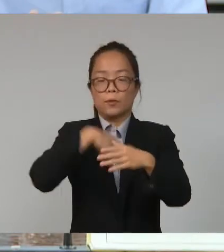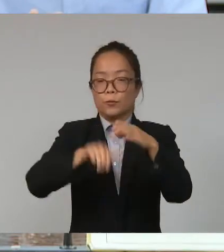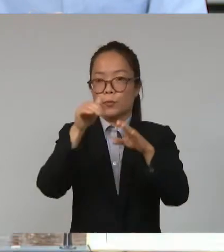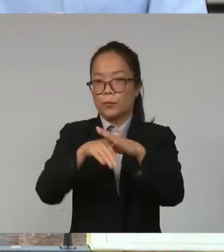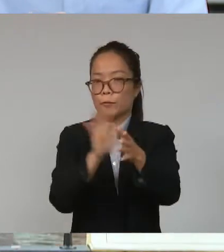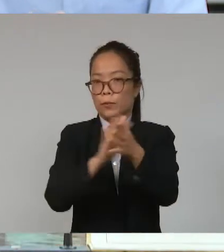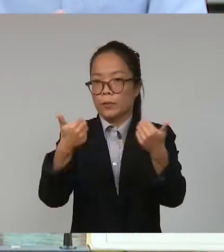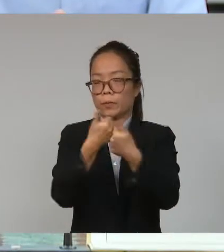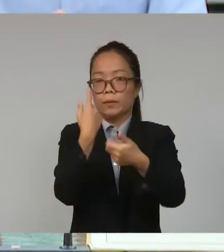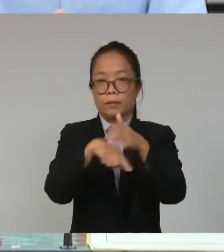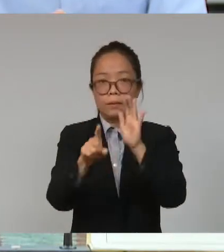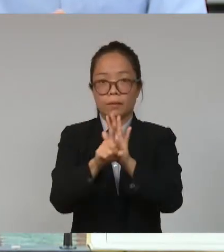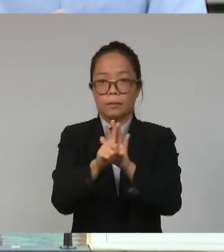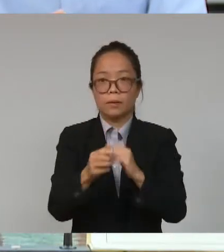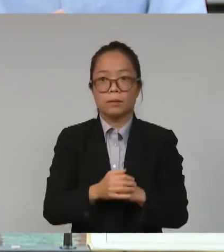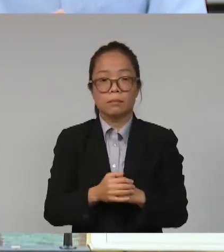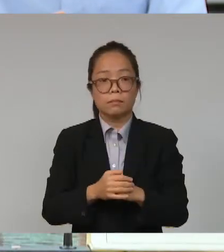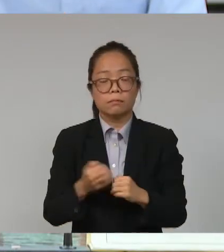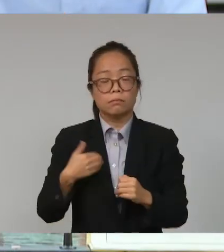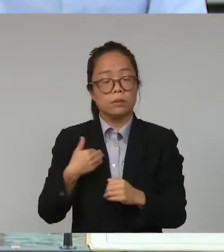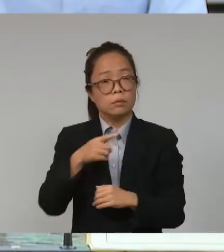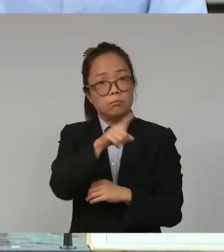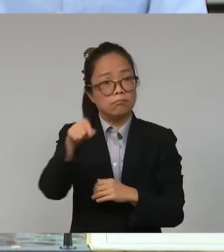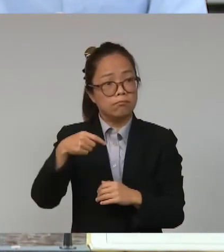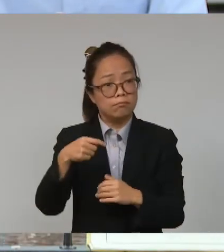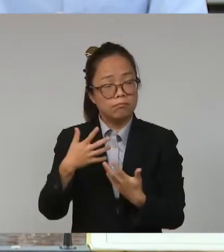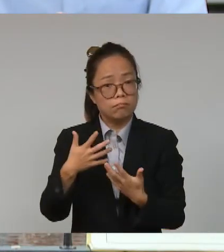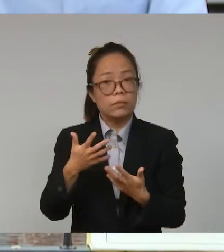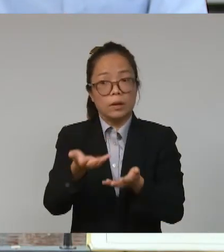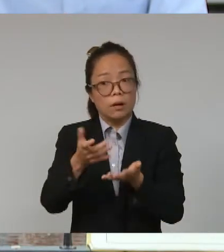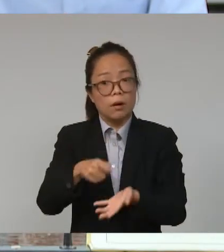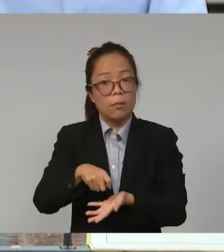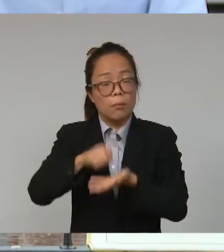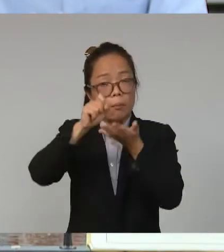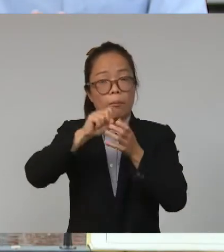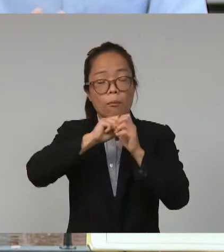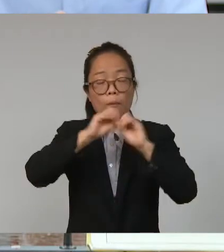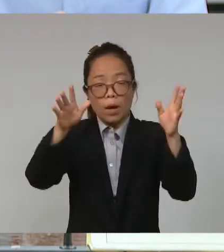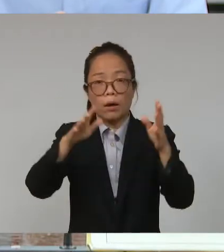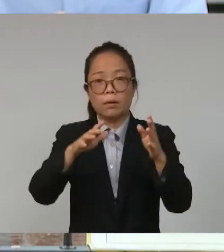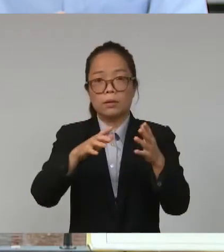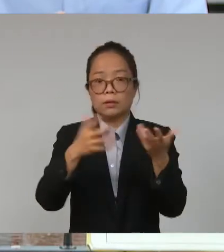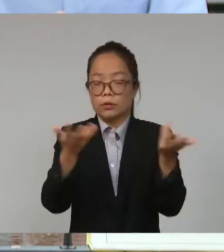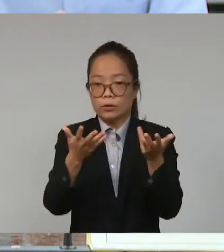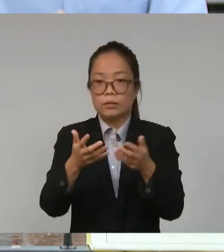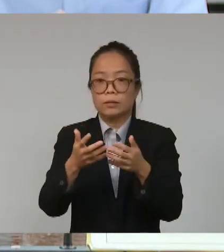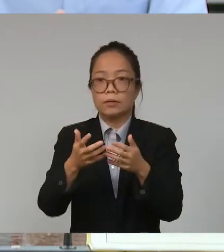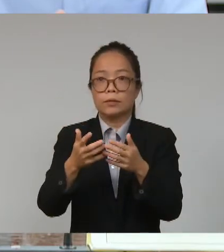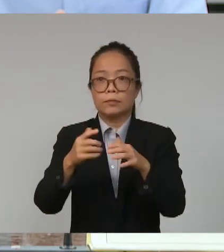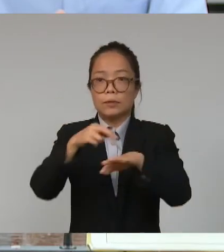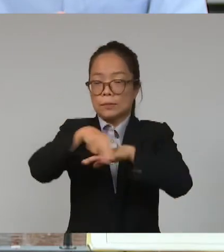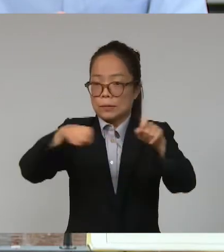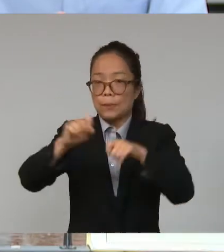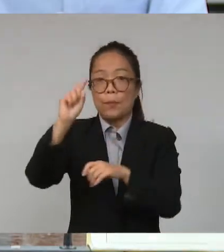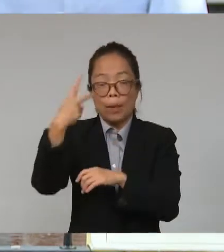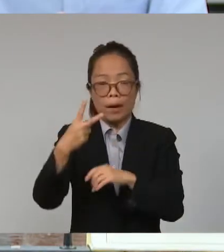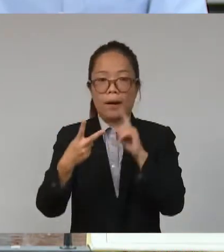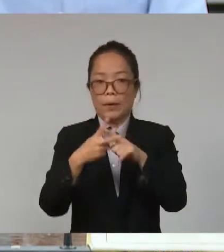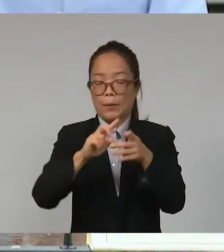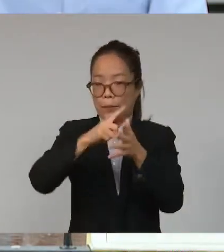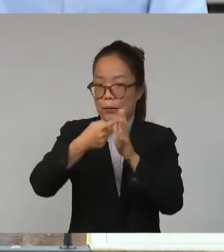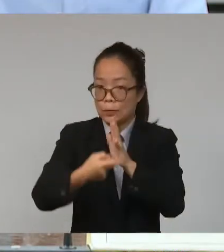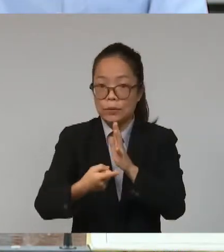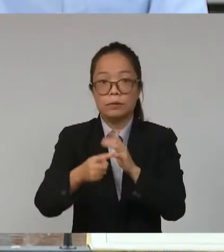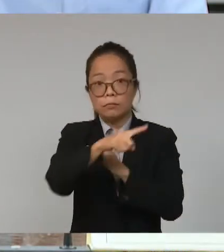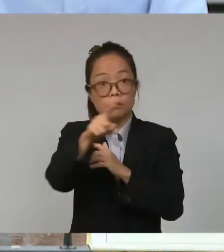表。好，不晓得刚刚所宣布的案由以及进行的程序，